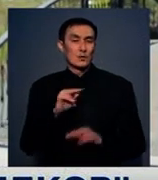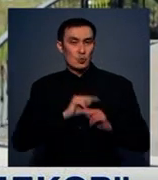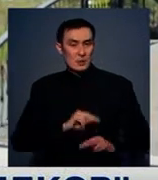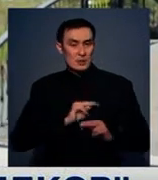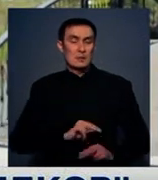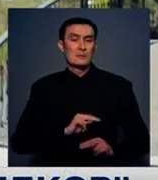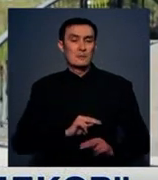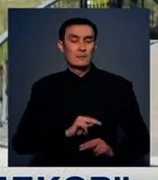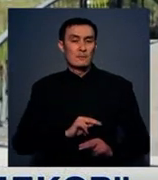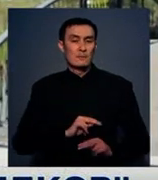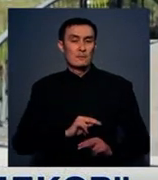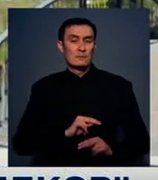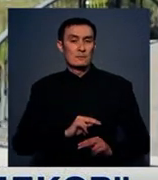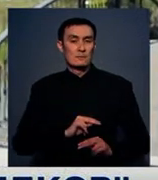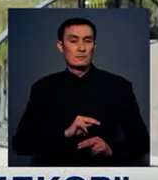трудится.